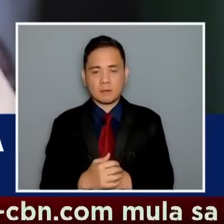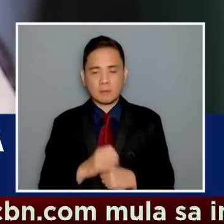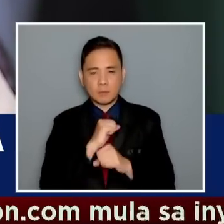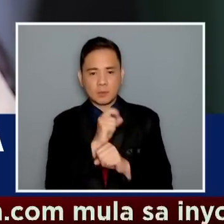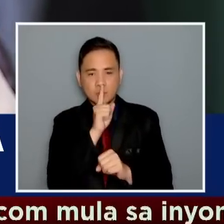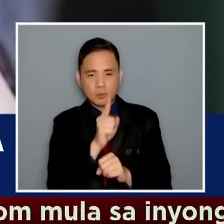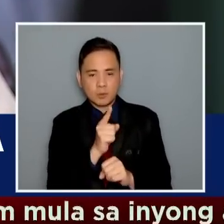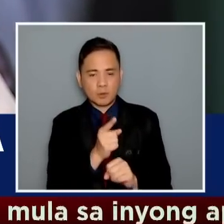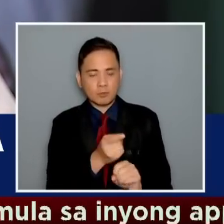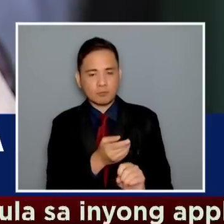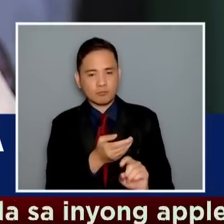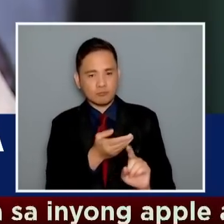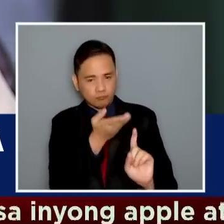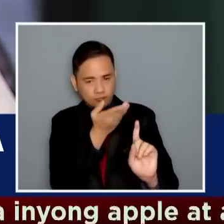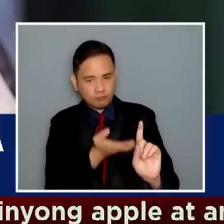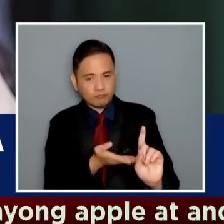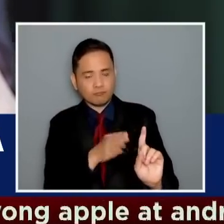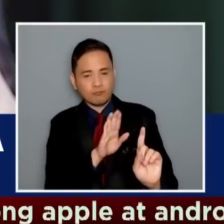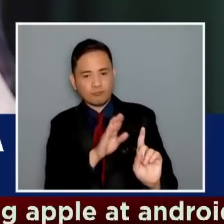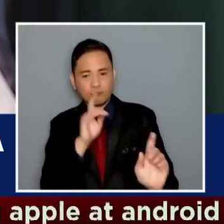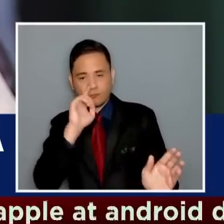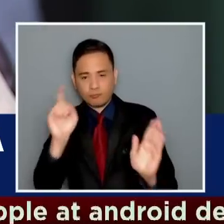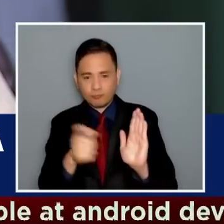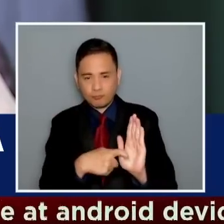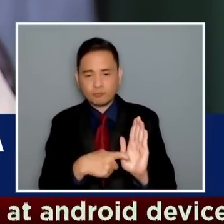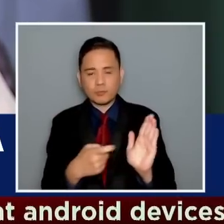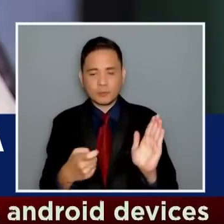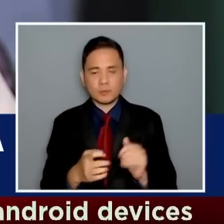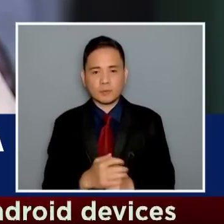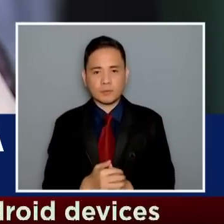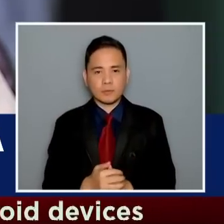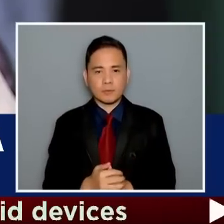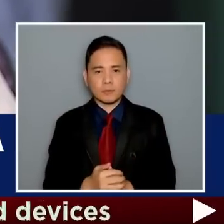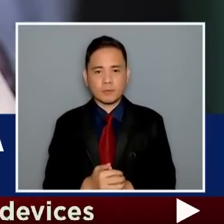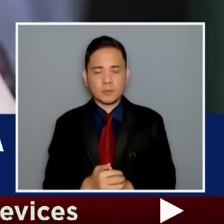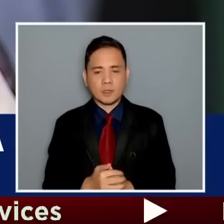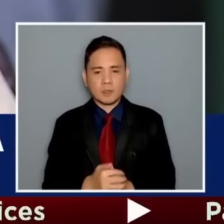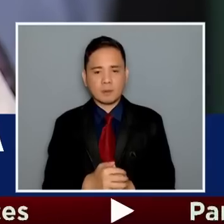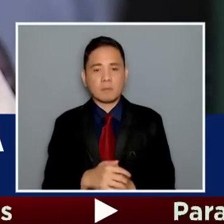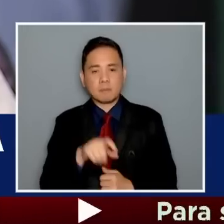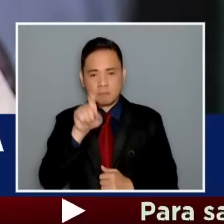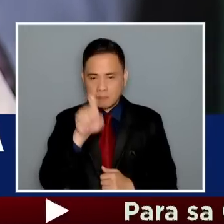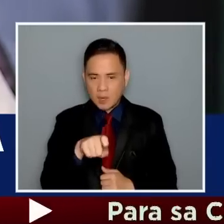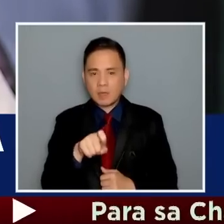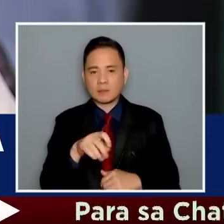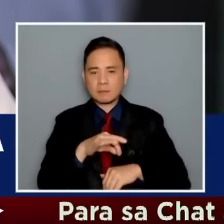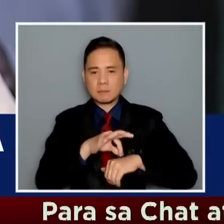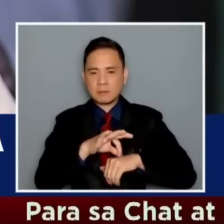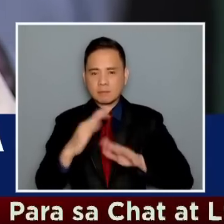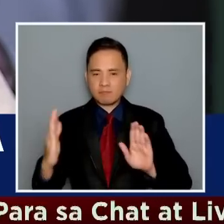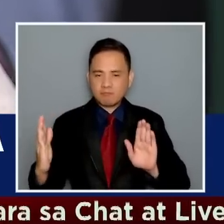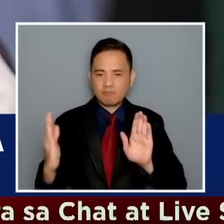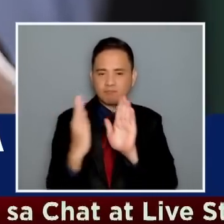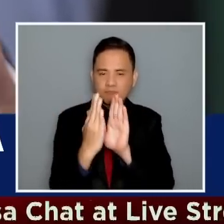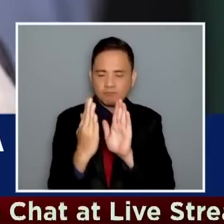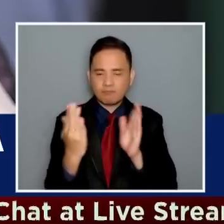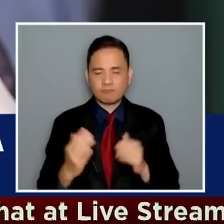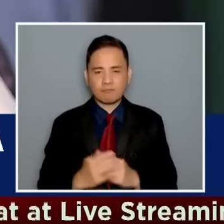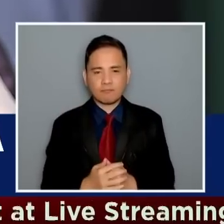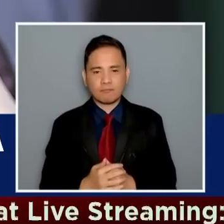siya at ma-recognize dito sa House, suppose physical appearance ang kanyang gagawin.